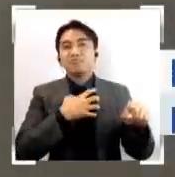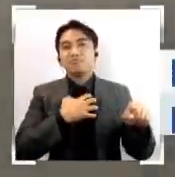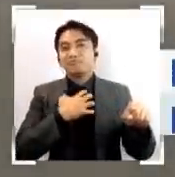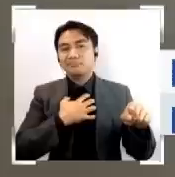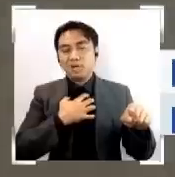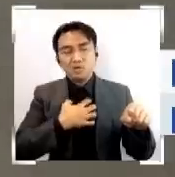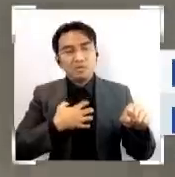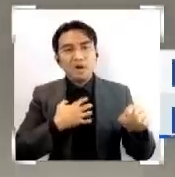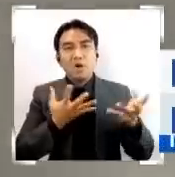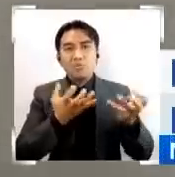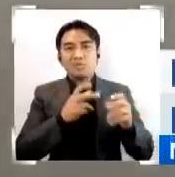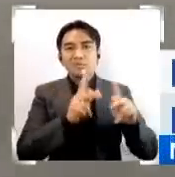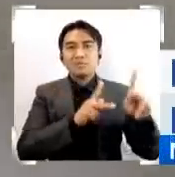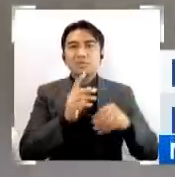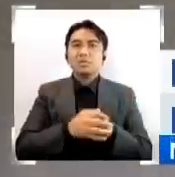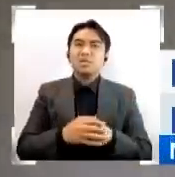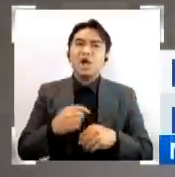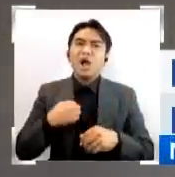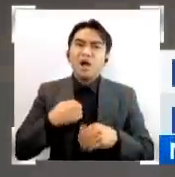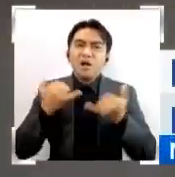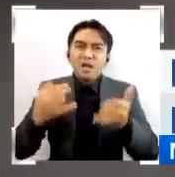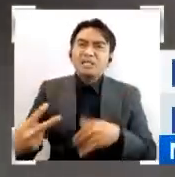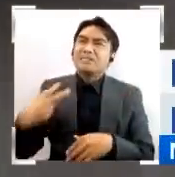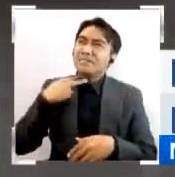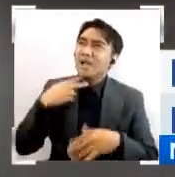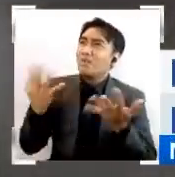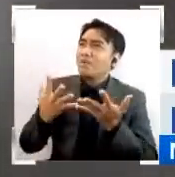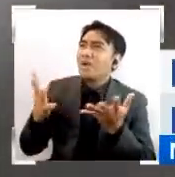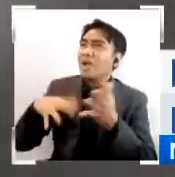Na-stranded na ako. Saan ako lalabas?